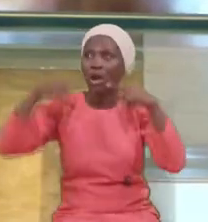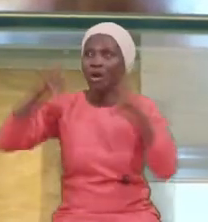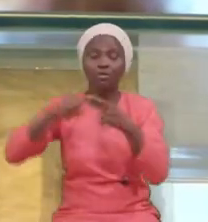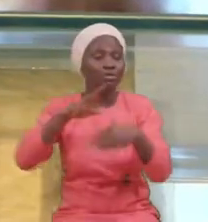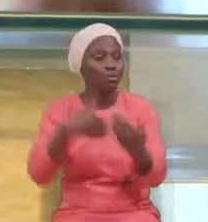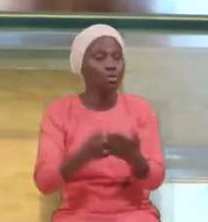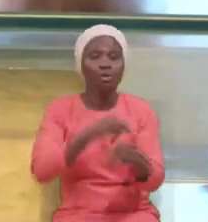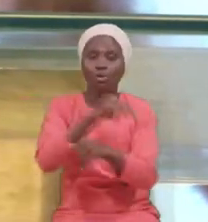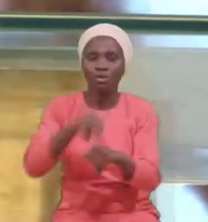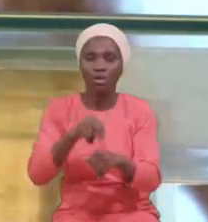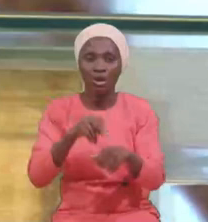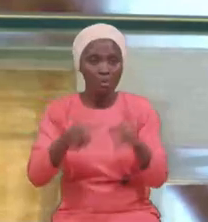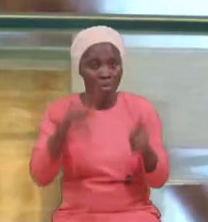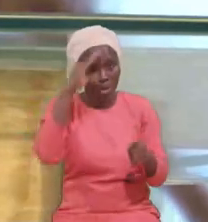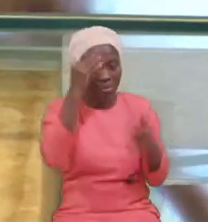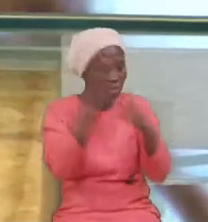afin qu'ils puissent